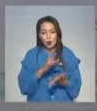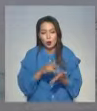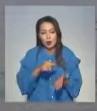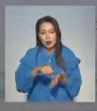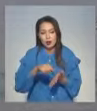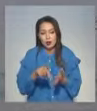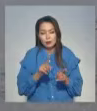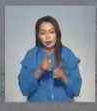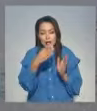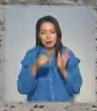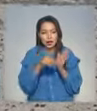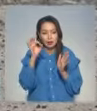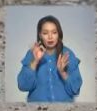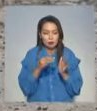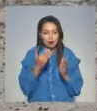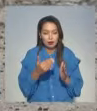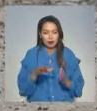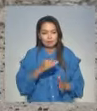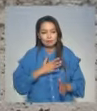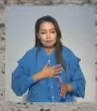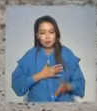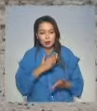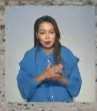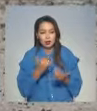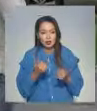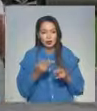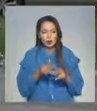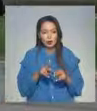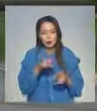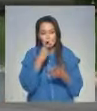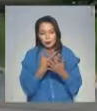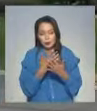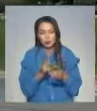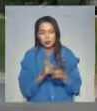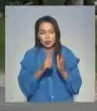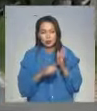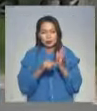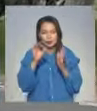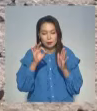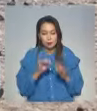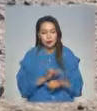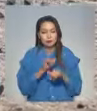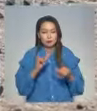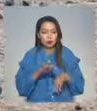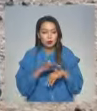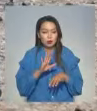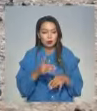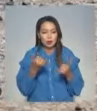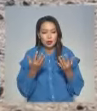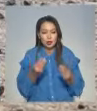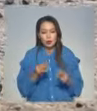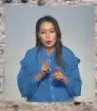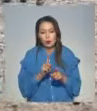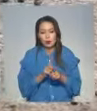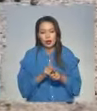жолдың 46% ғана қанағаттанарлық күйде. Партиялықтар енді осы көрсеткішті 76%-ке жеткізбек ниетте. Мысалы, қазір шұрық-тесік